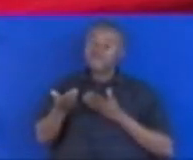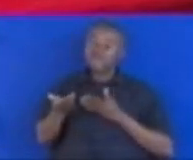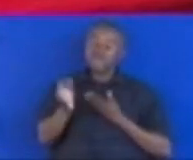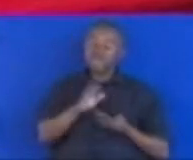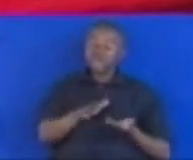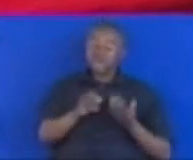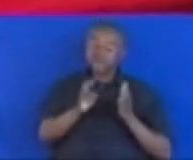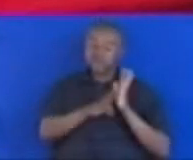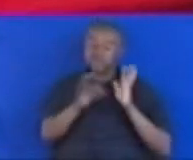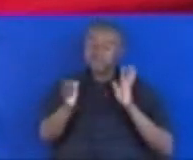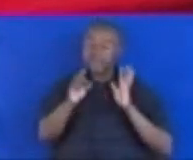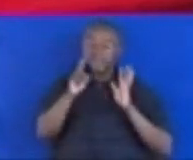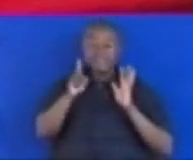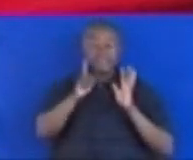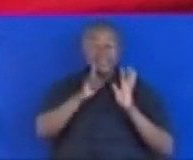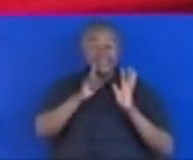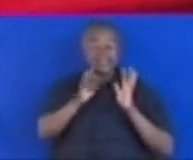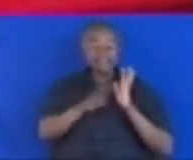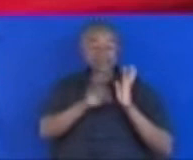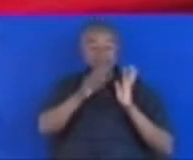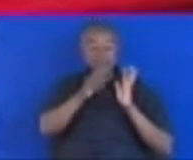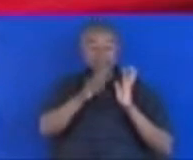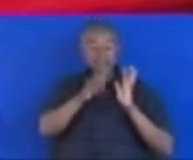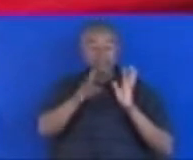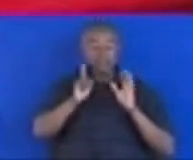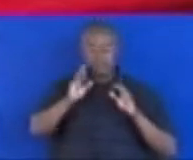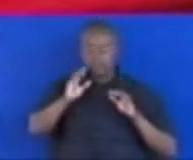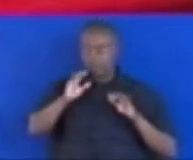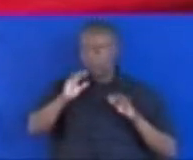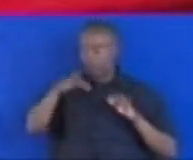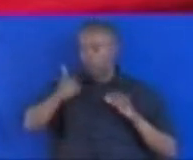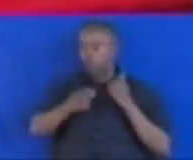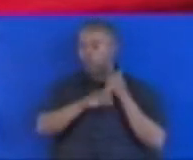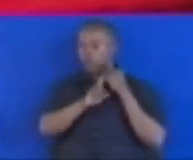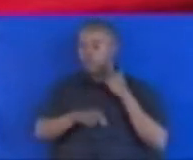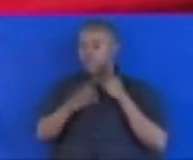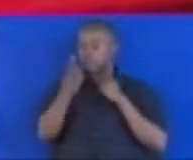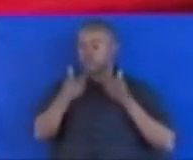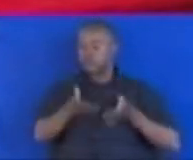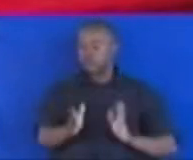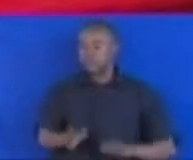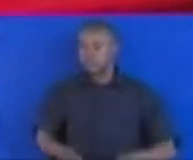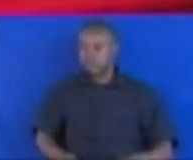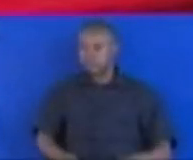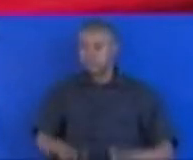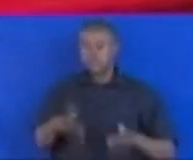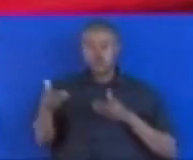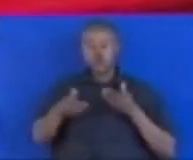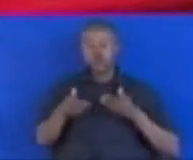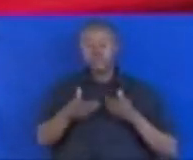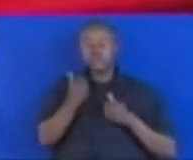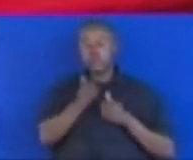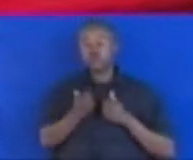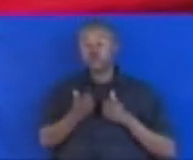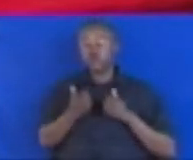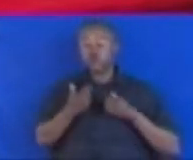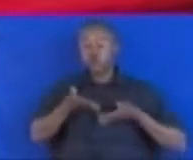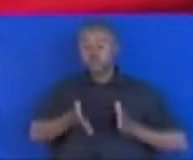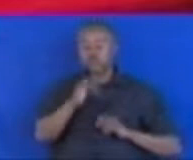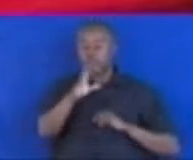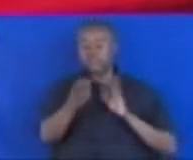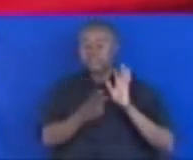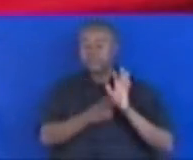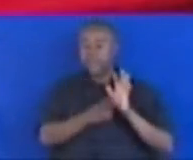vizazi hai 100,000. B, huduma maalum kwa watoto njiti. Mheshimiwa Naibu Spika,